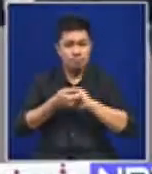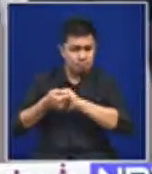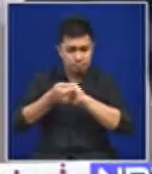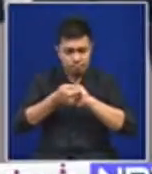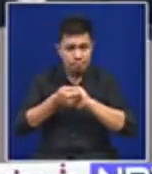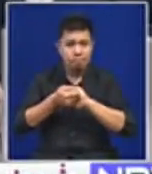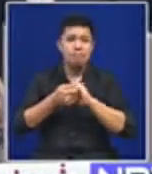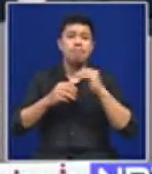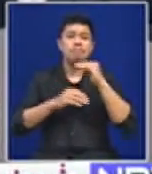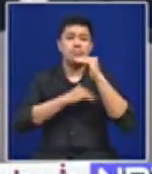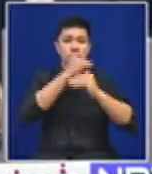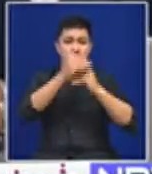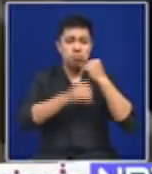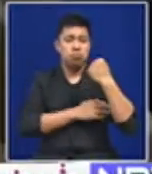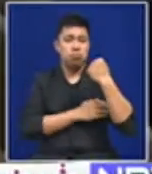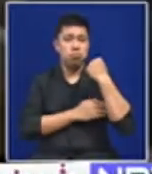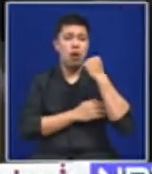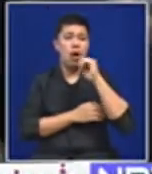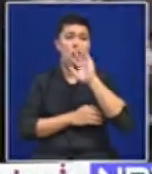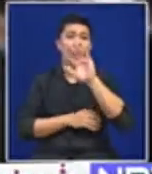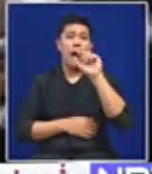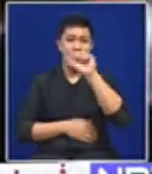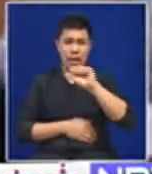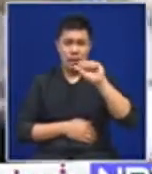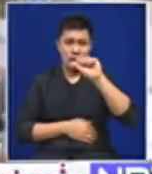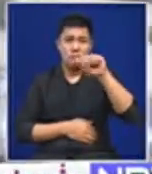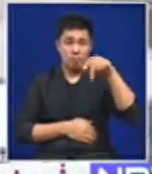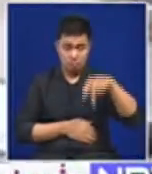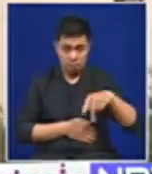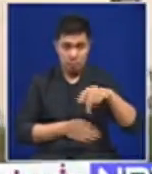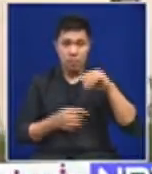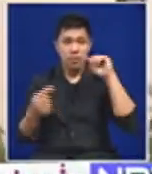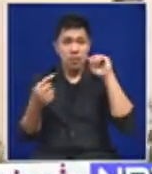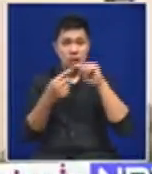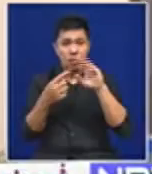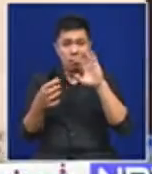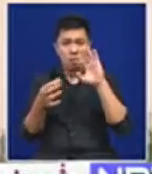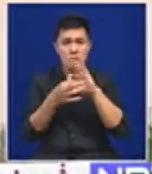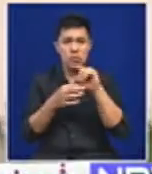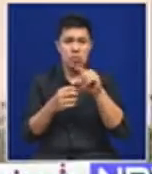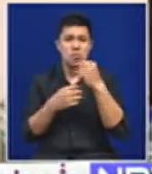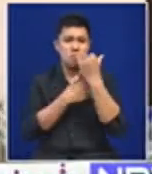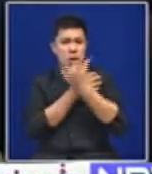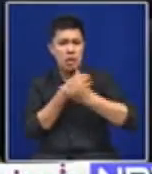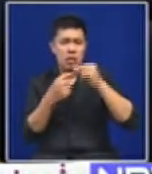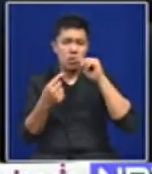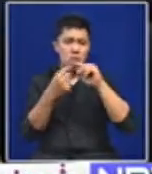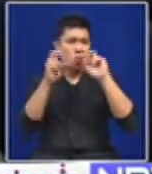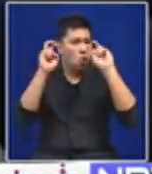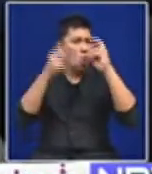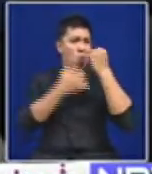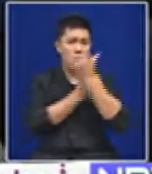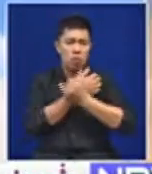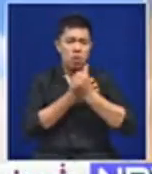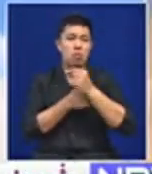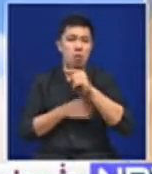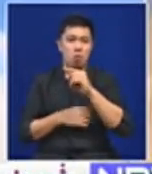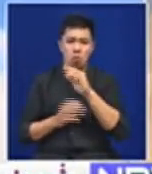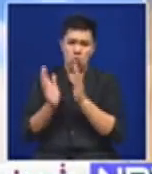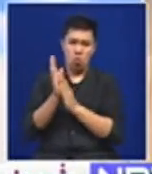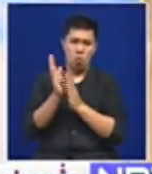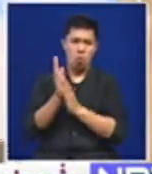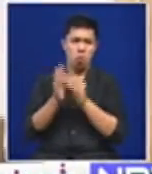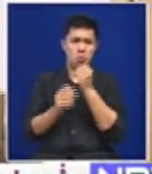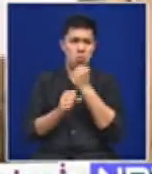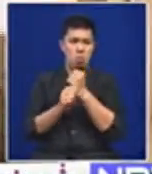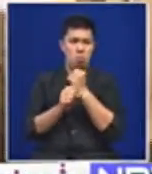เจริญรุ่งเรืองและความมั่นคงในเอเชียแปซิฟิกโดยเฉพาะประเด็นความท้าทายข้ามชาตินายกรัฐมนตรีกล่าวชื่นชมหน่วยงานส